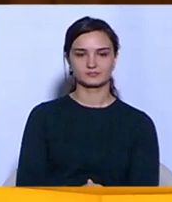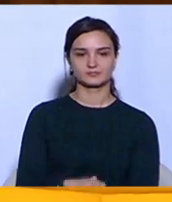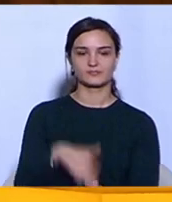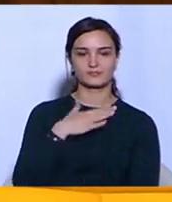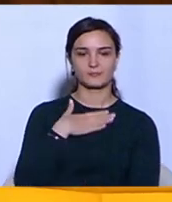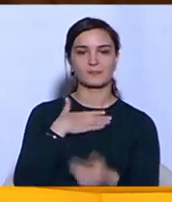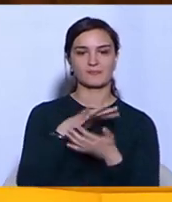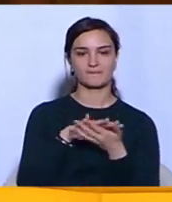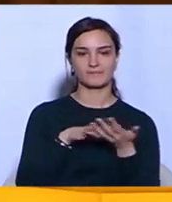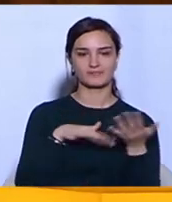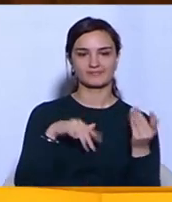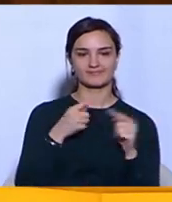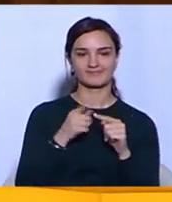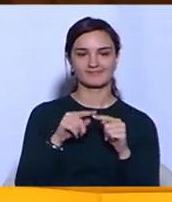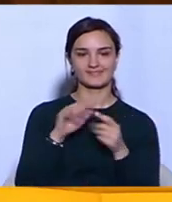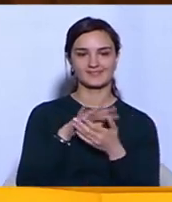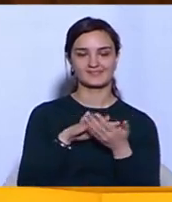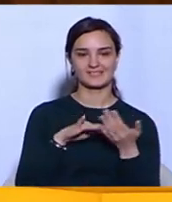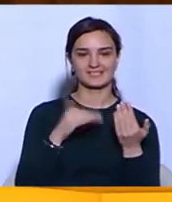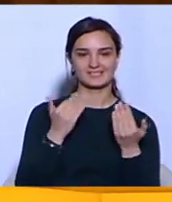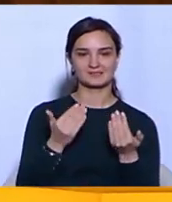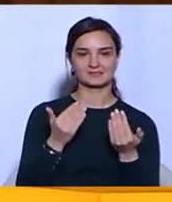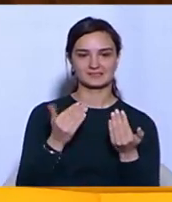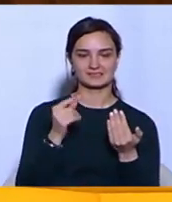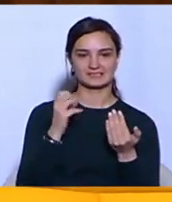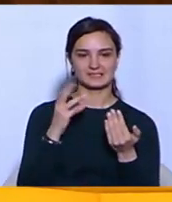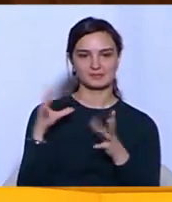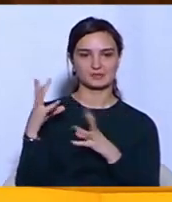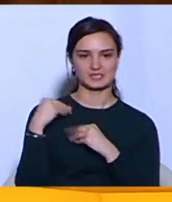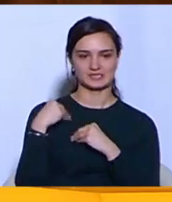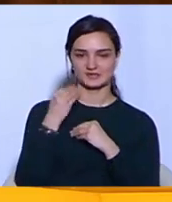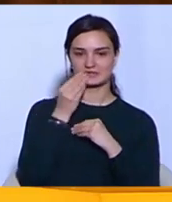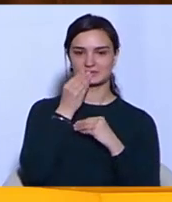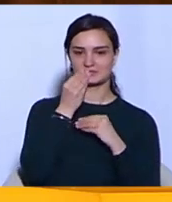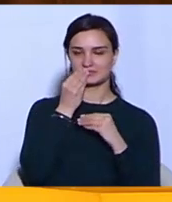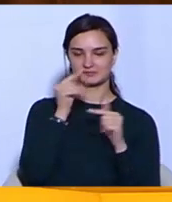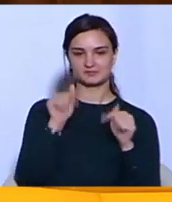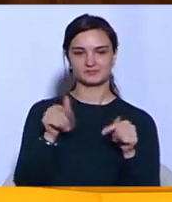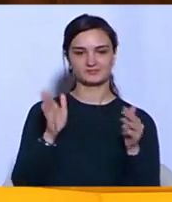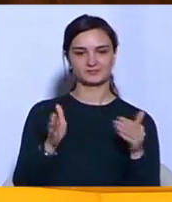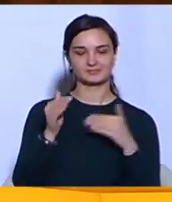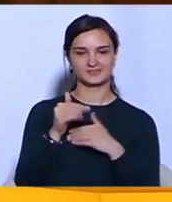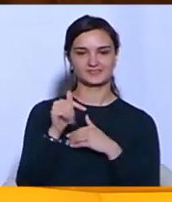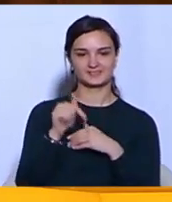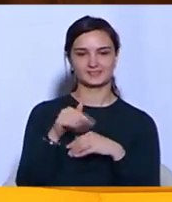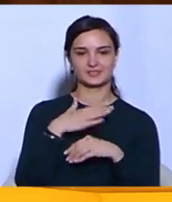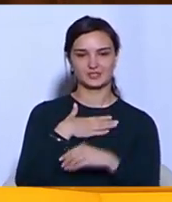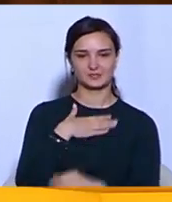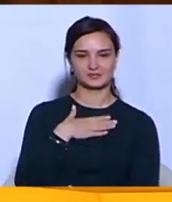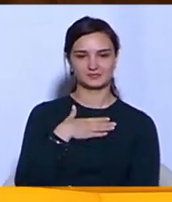ჩვენ ვაგრძელებთ და ვაგრძელებთ, რა თქმა უნდა, თემიკოსთან ერთად კვების ბლოკით.